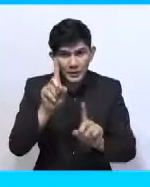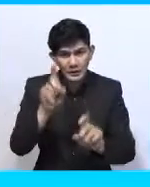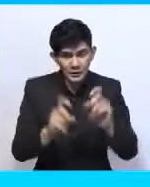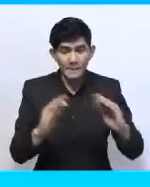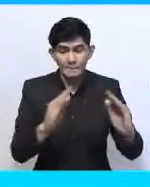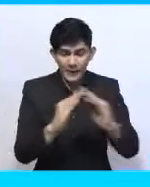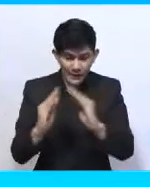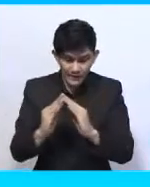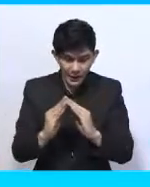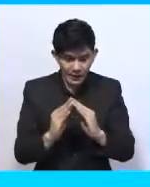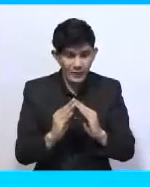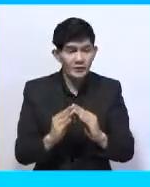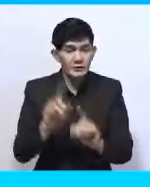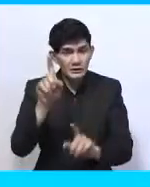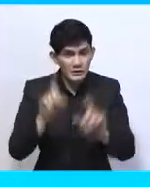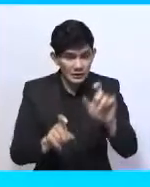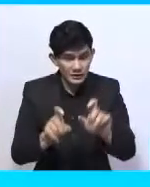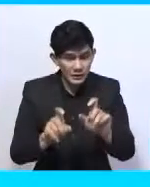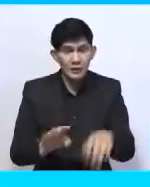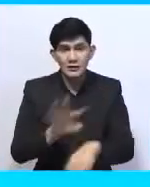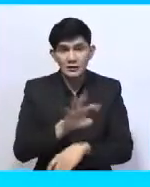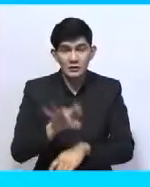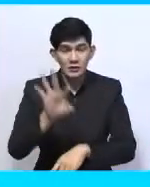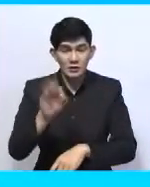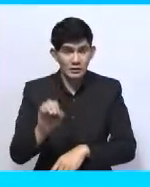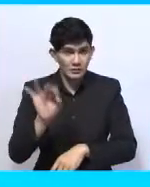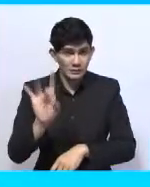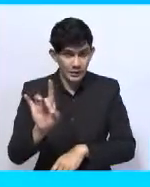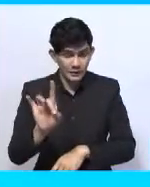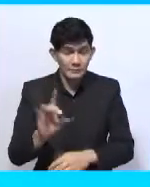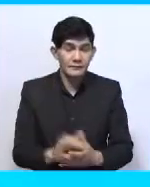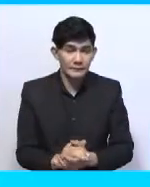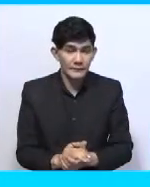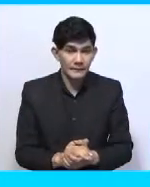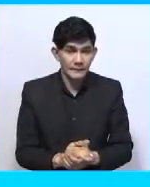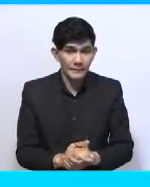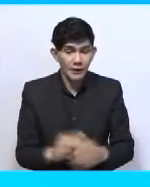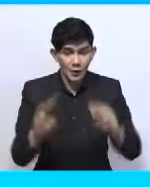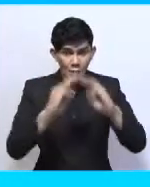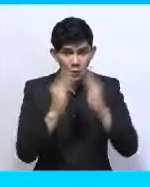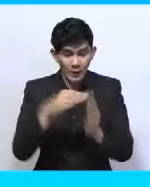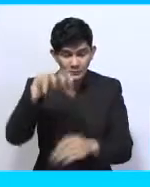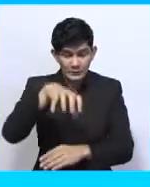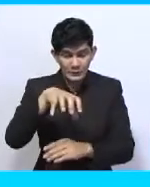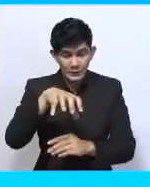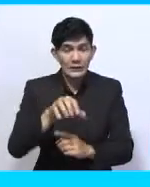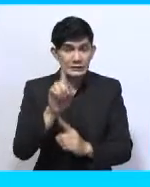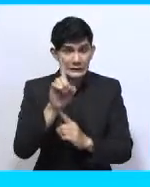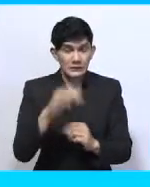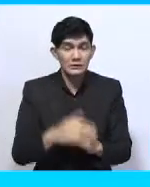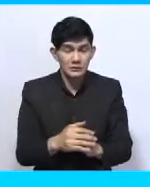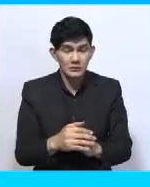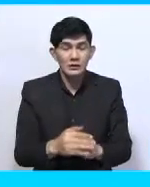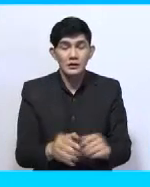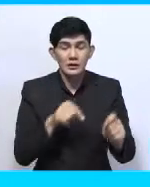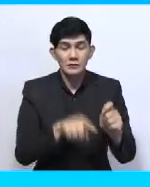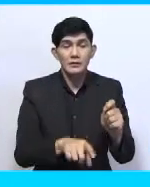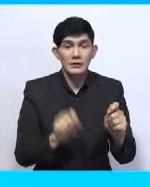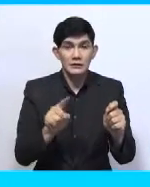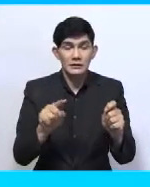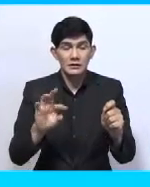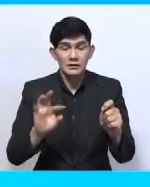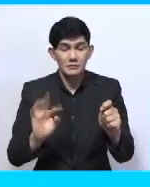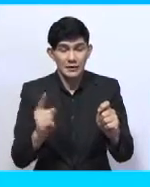าสุดก็มีบ้านเรือนใน4อำเภอเสียหาย498หลังคาเรือนแล้วก็วัด1แห่งประกอบด้วยอำเภอศรีเชียงใ